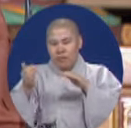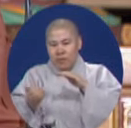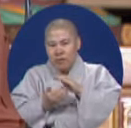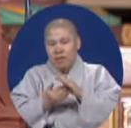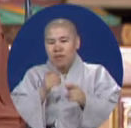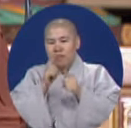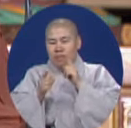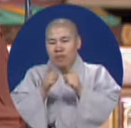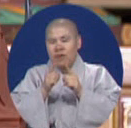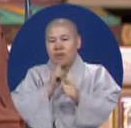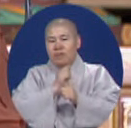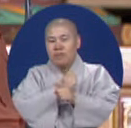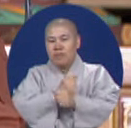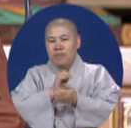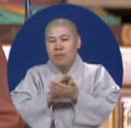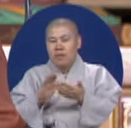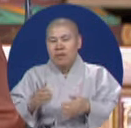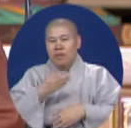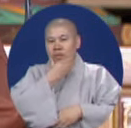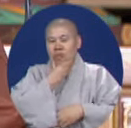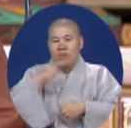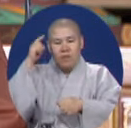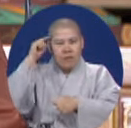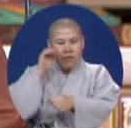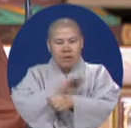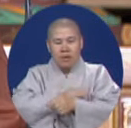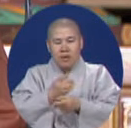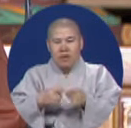그래서 복회양족이라고 그러거든요. 이게 대승불교입니다.